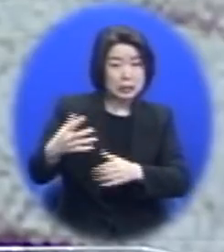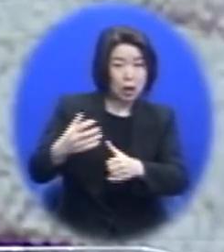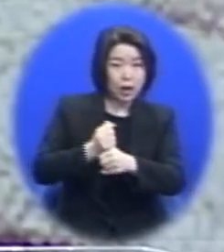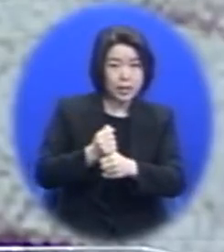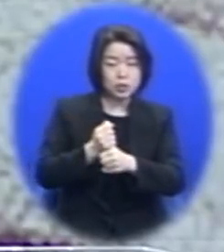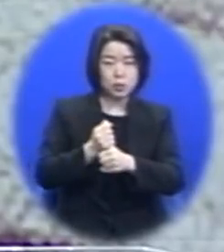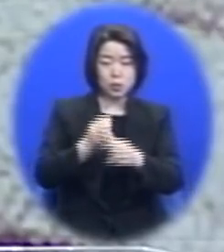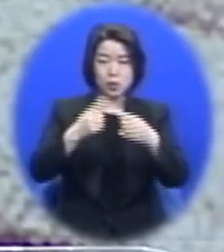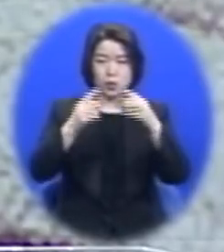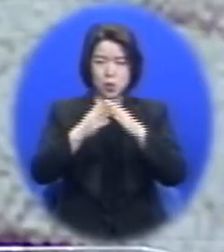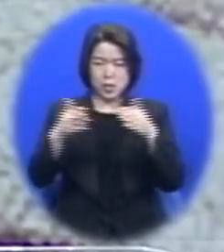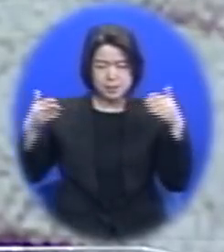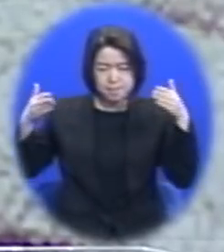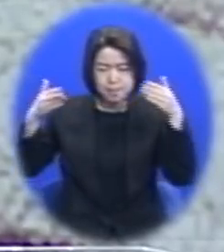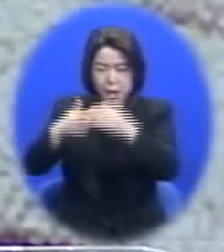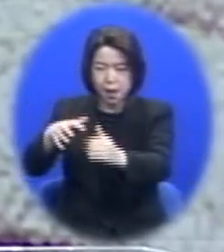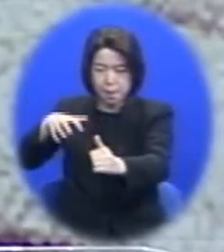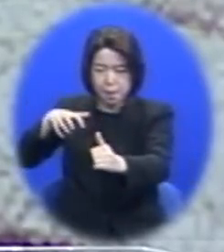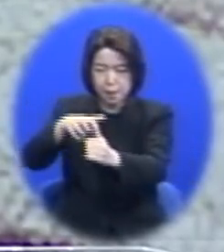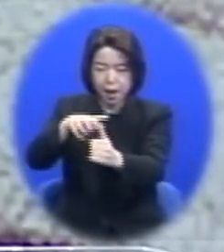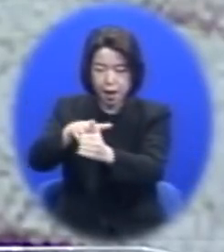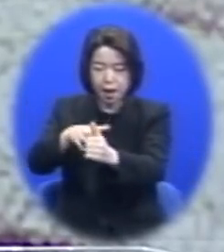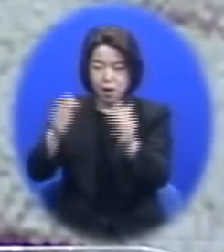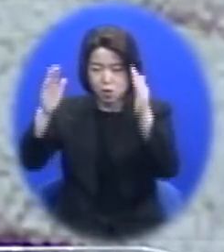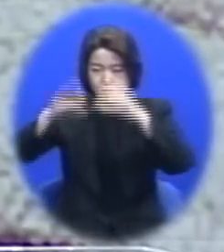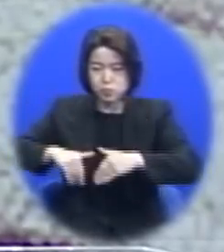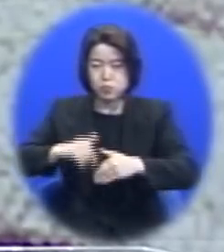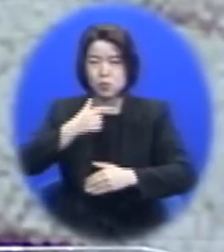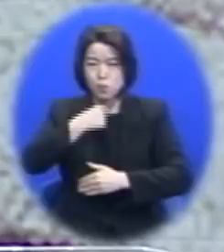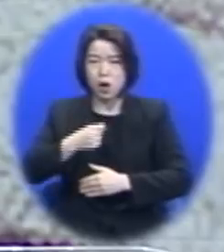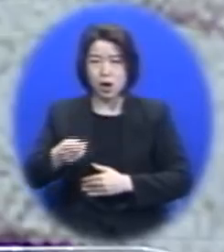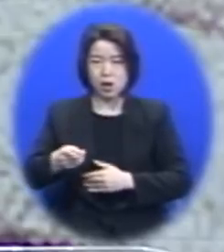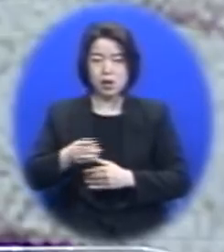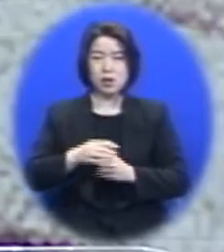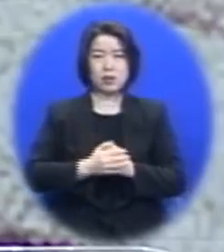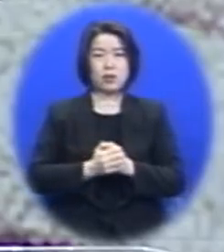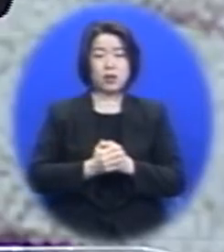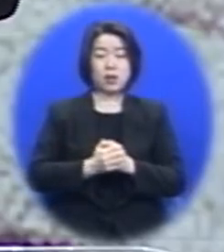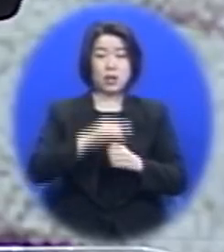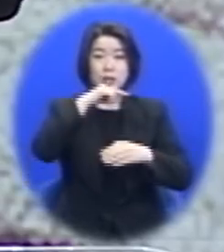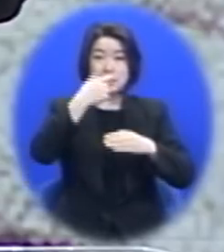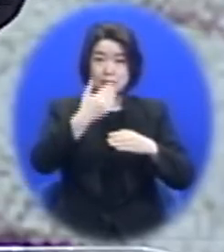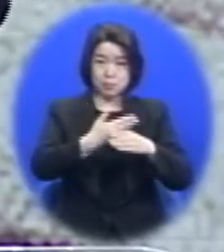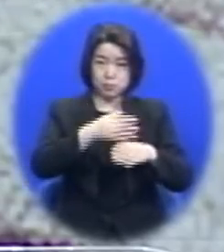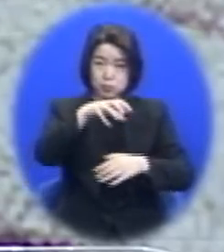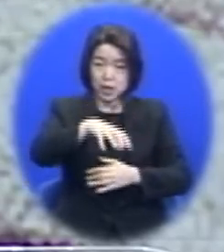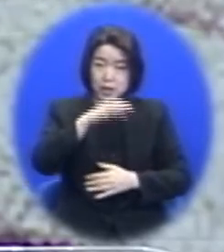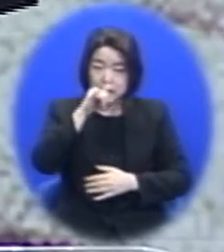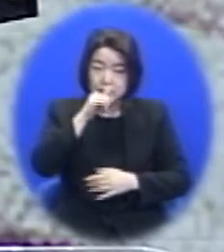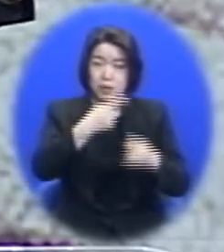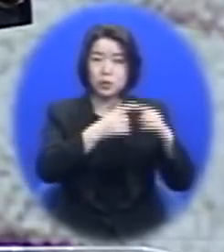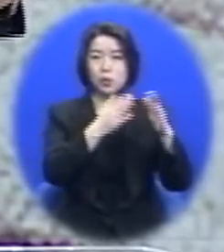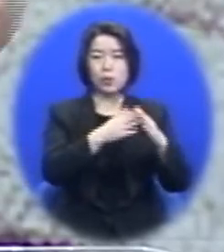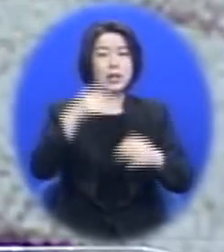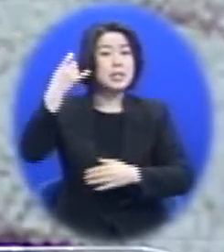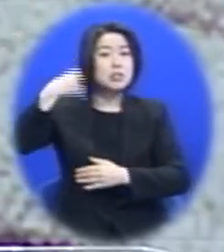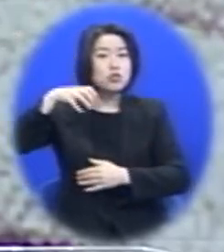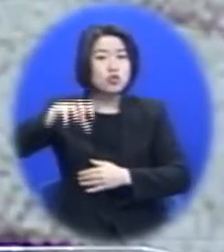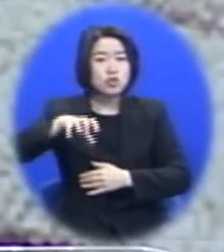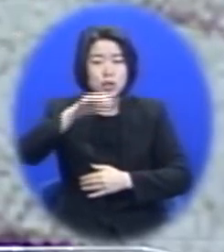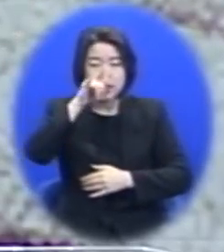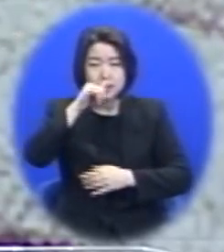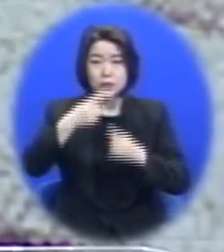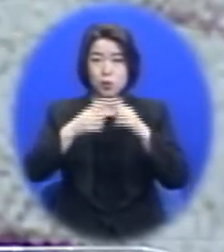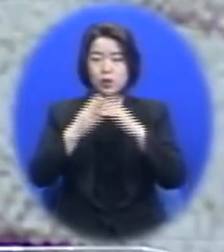집중적으로 공격하고 무너뜨리려고 하는 것 뿐이죠 북한에 있는 교회 중국에 있는 교회가 뭘